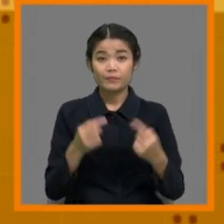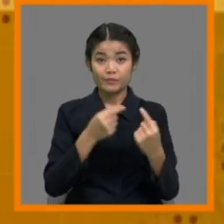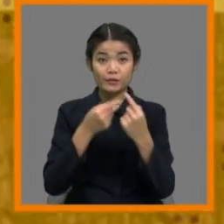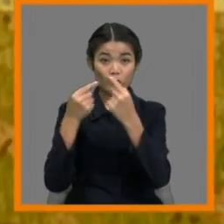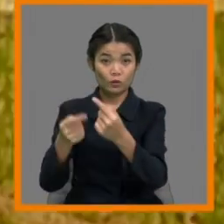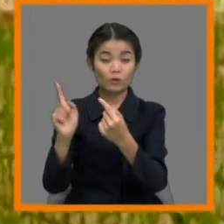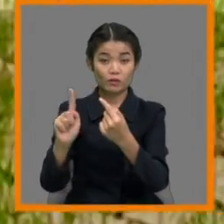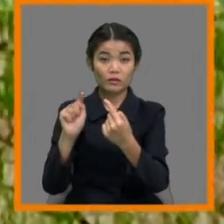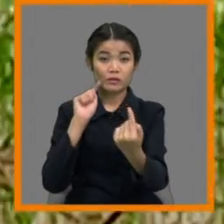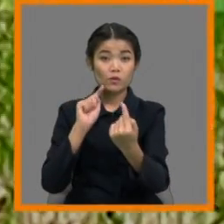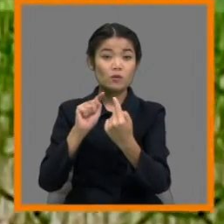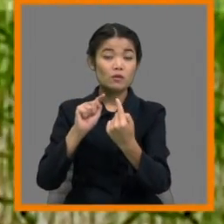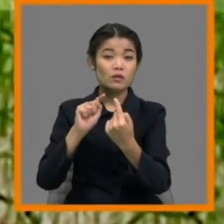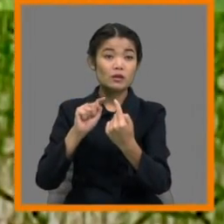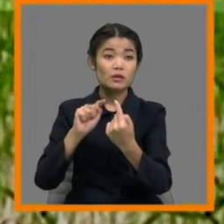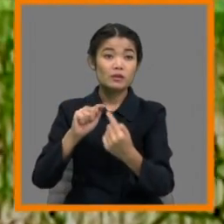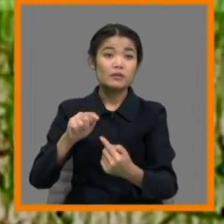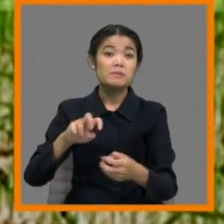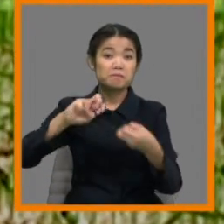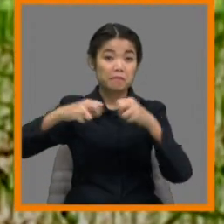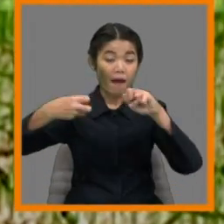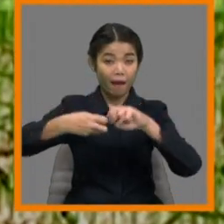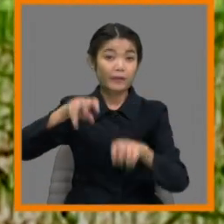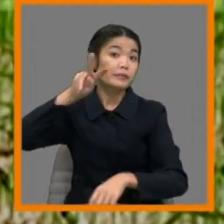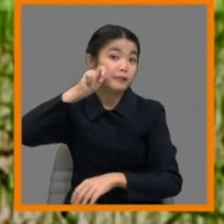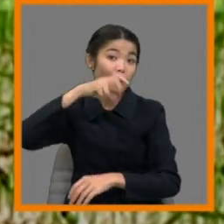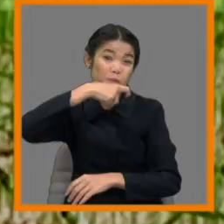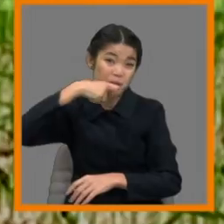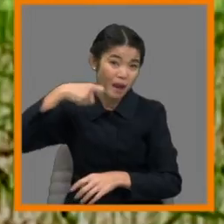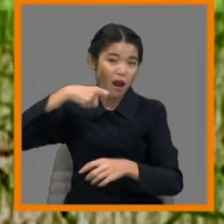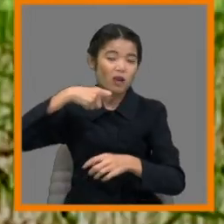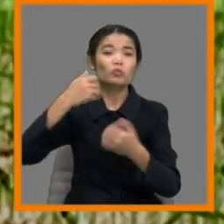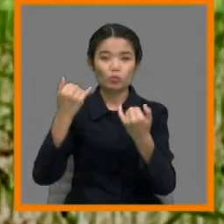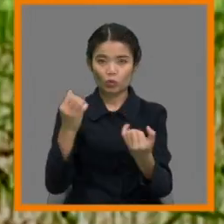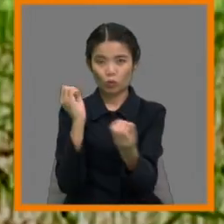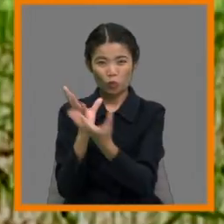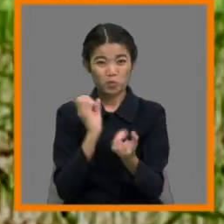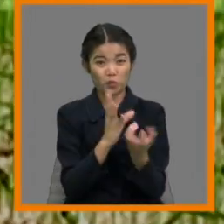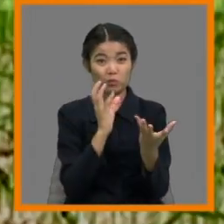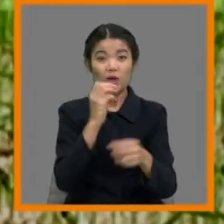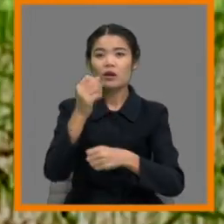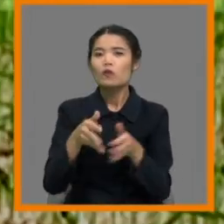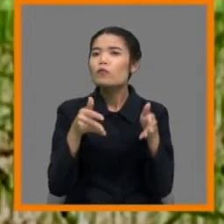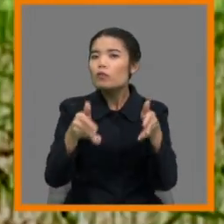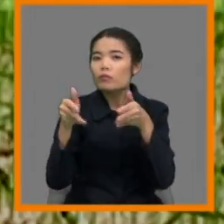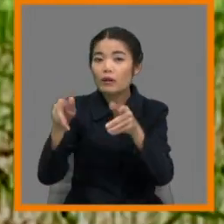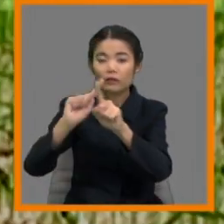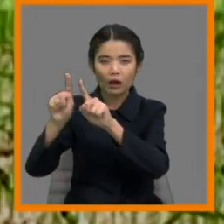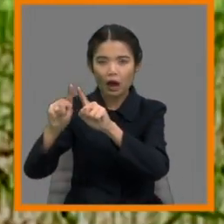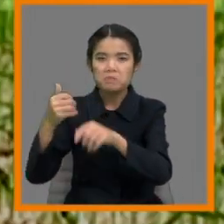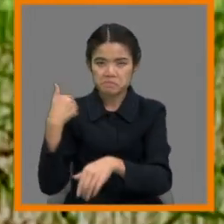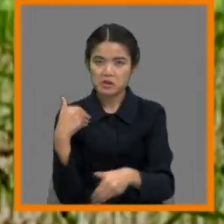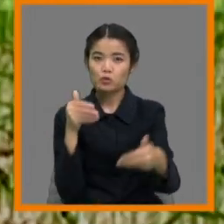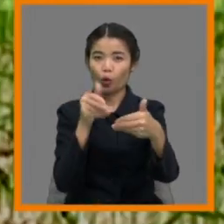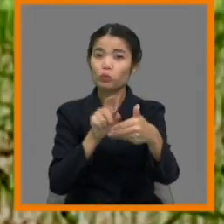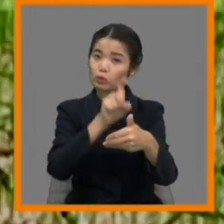ยังคงอยู่ที่เรื่องของการสถานการณ์ภัยแล้งที่เข้าขั้นวิกฤตในปีนี้นะคะซึ่งหน่วยงานที่เกี่ยวข้องก็ถูกตั้งคำถามไป